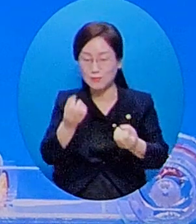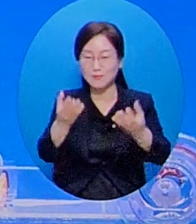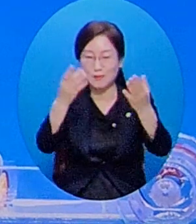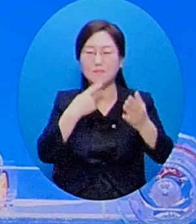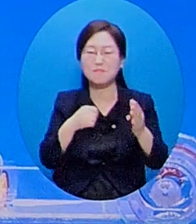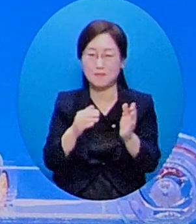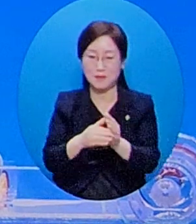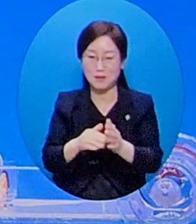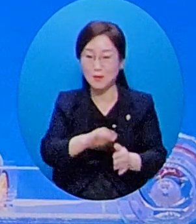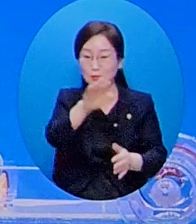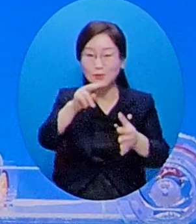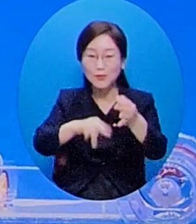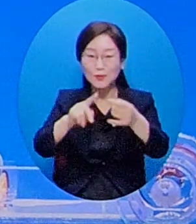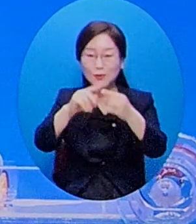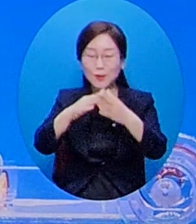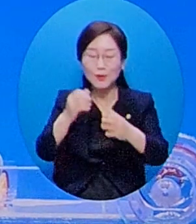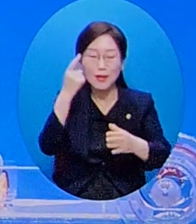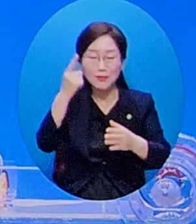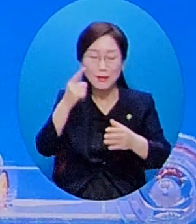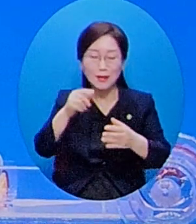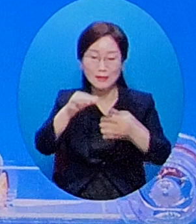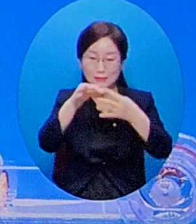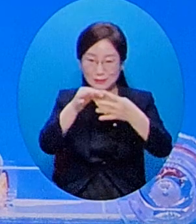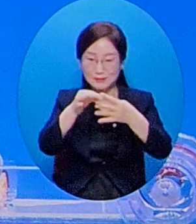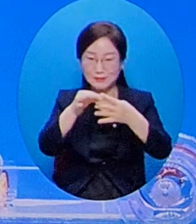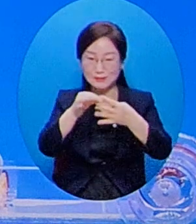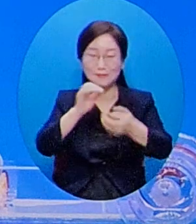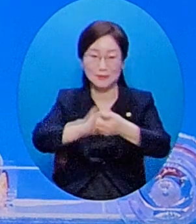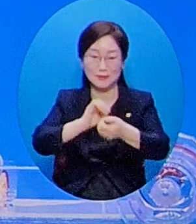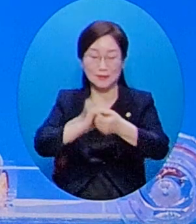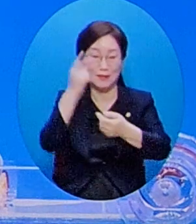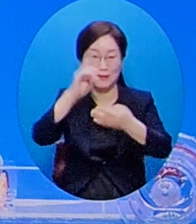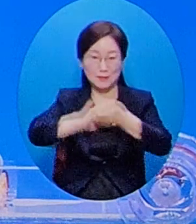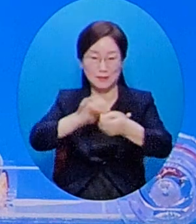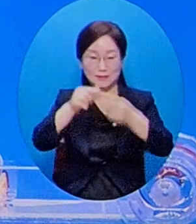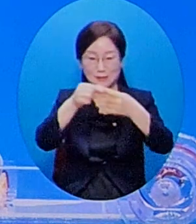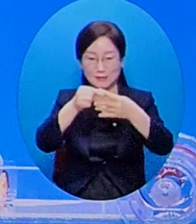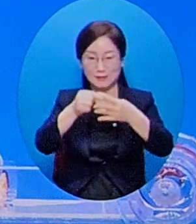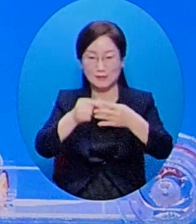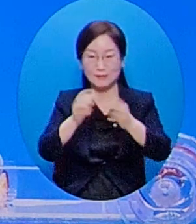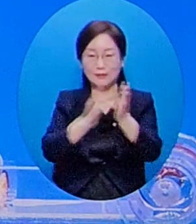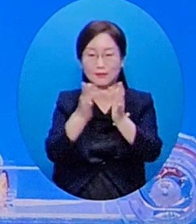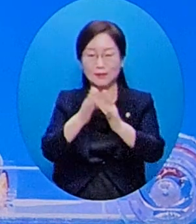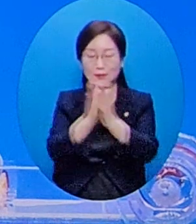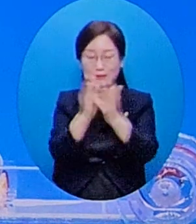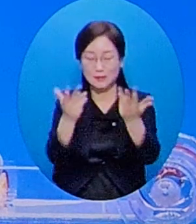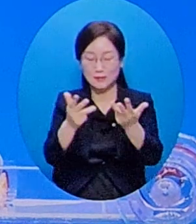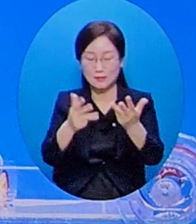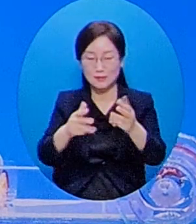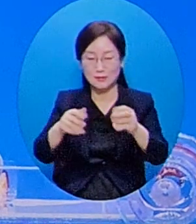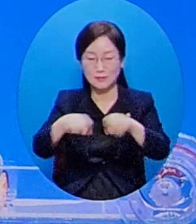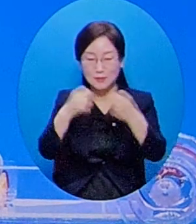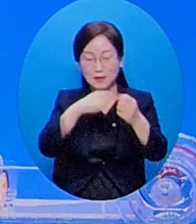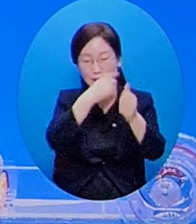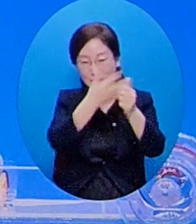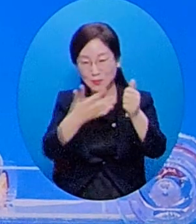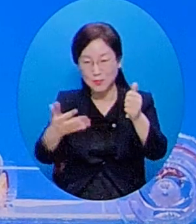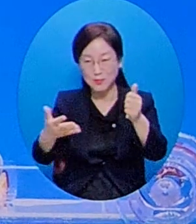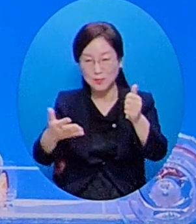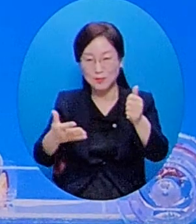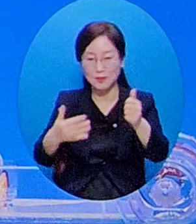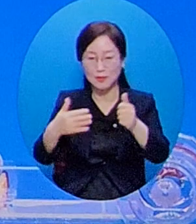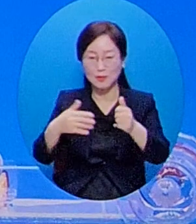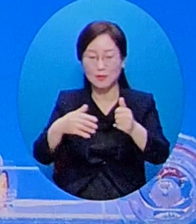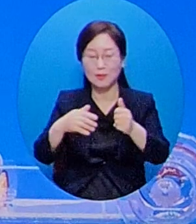저희 교회는 매월 첫 주 성찬 예식을 드립니다. 예수께서 친히 깨뜨리신 몸과 흘리신 피를 상징하는 떡과 버터를